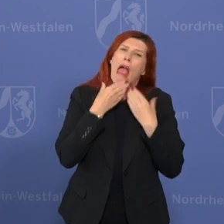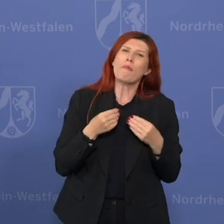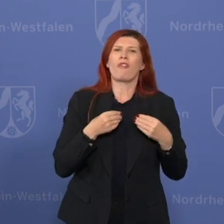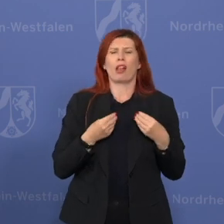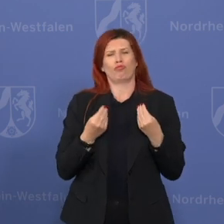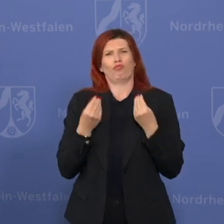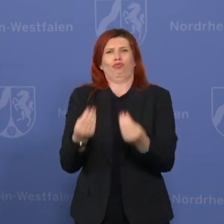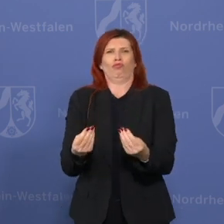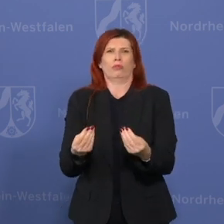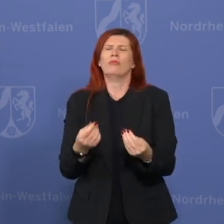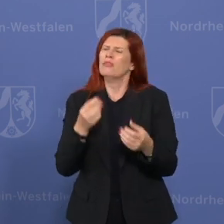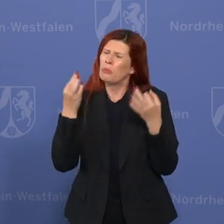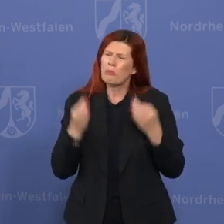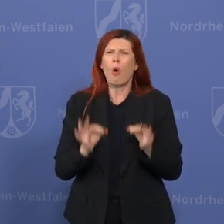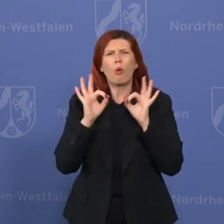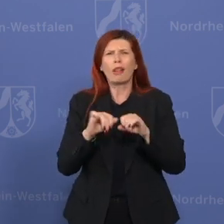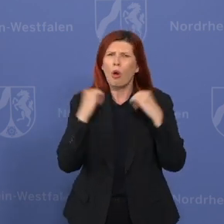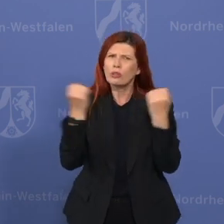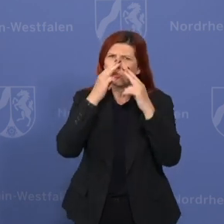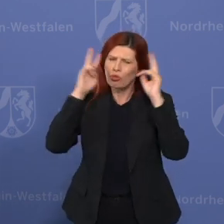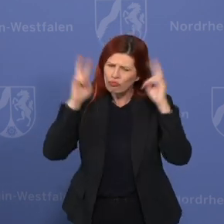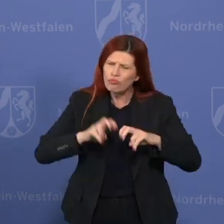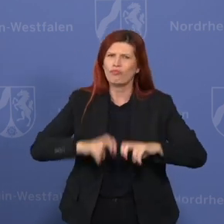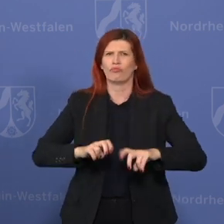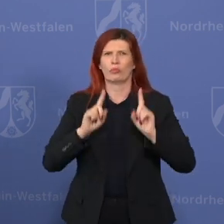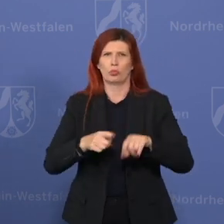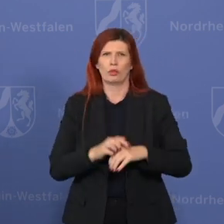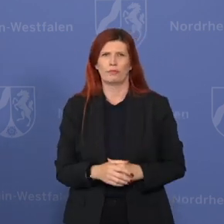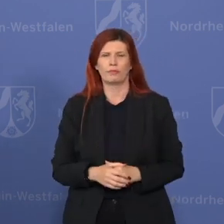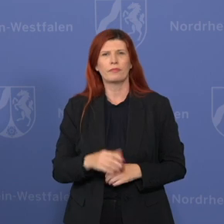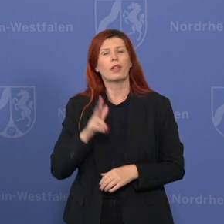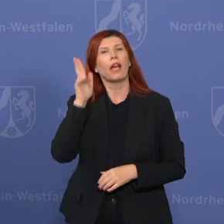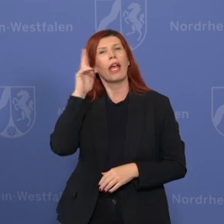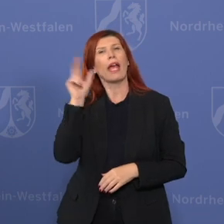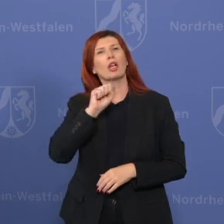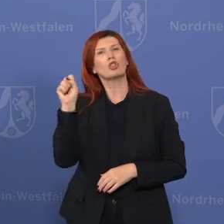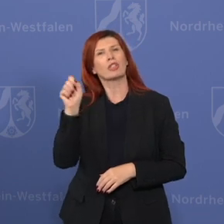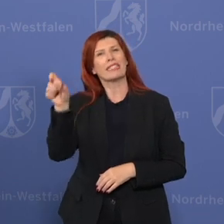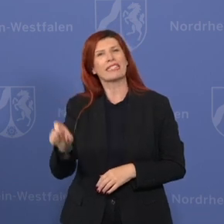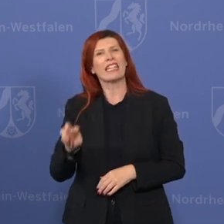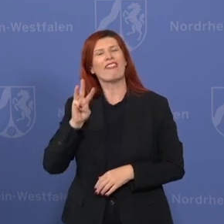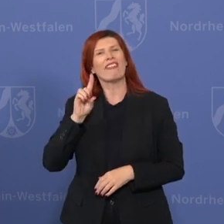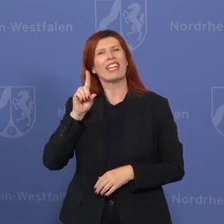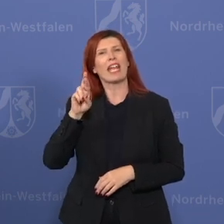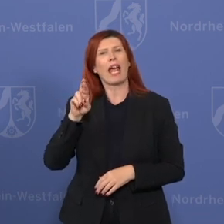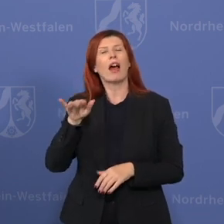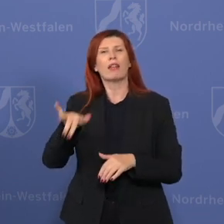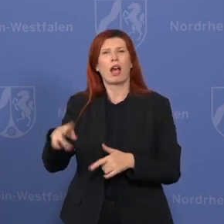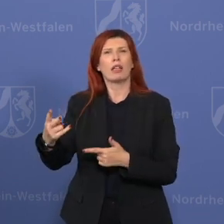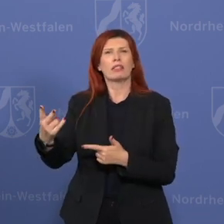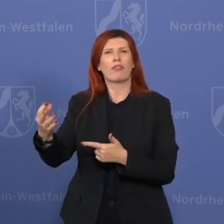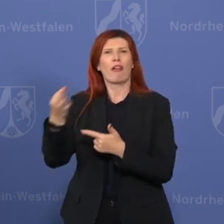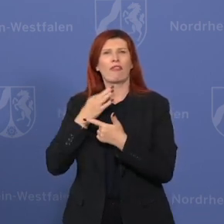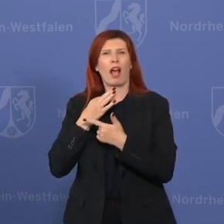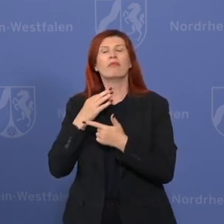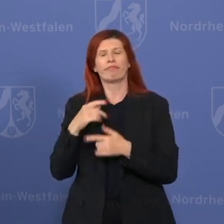uns im Detail ansehen. Herr Strivski vom WDR richtet an Sie zwei Fragen. Zum einen, was Sie von der Forderung des